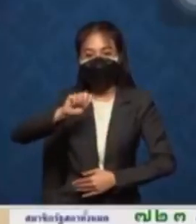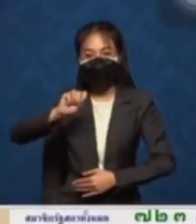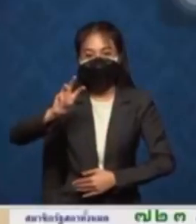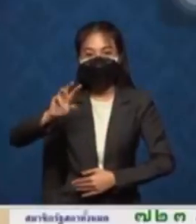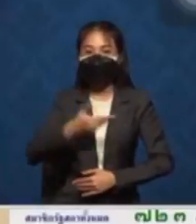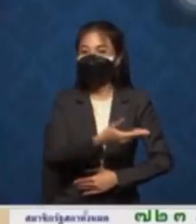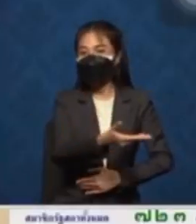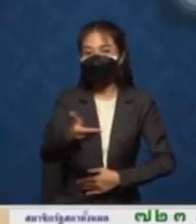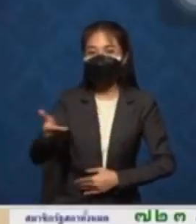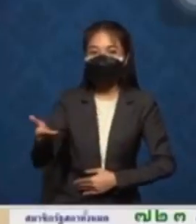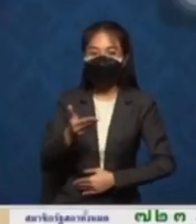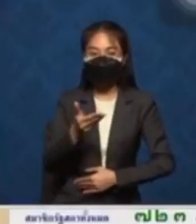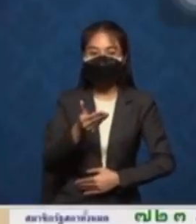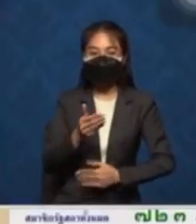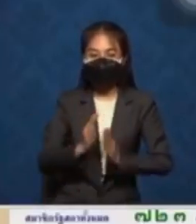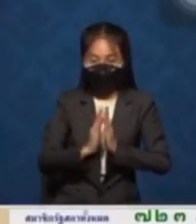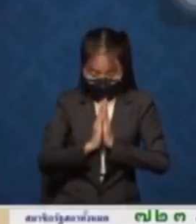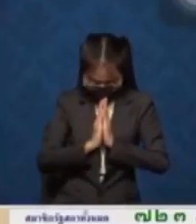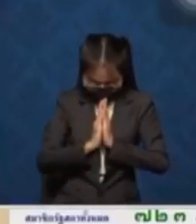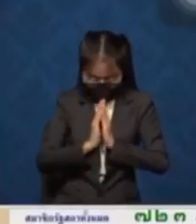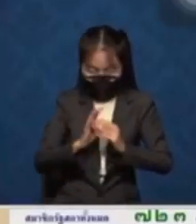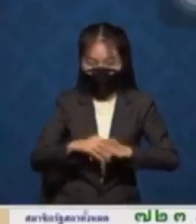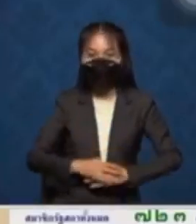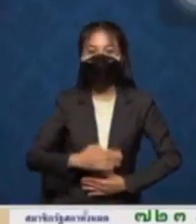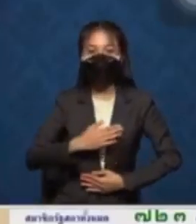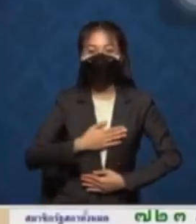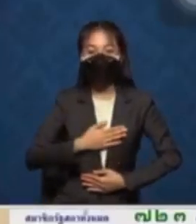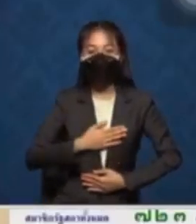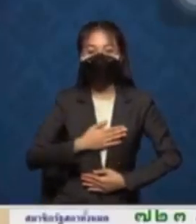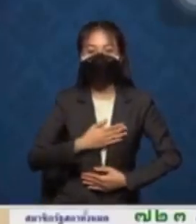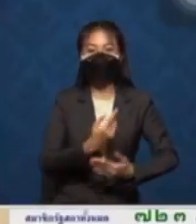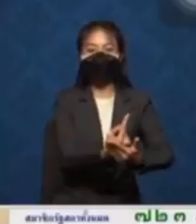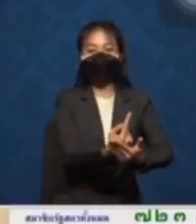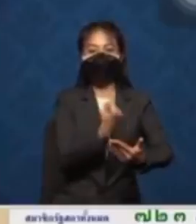กระผมพฤทธิ์วัชรศิลป์ในฐานะตัวแทนของประชาชน